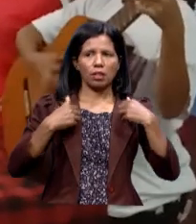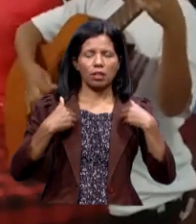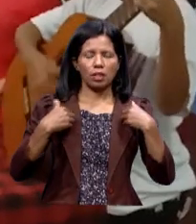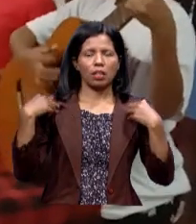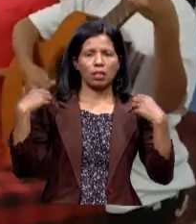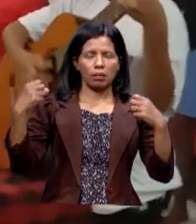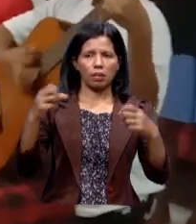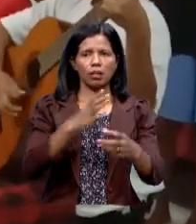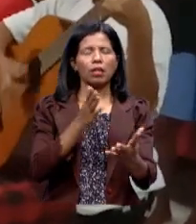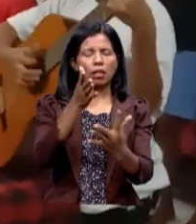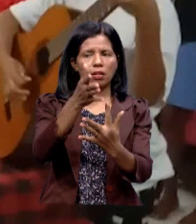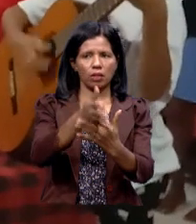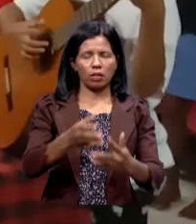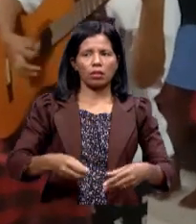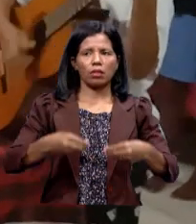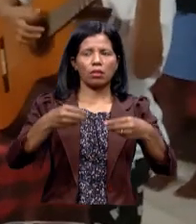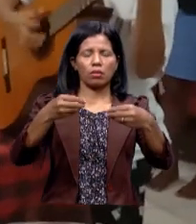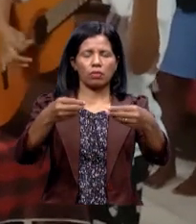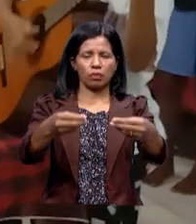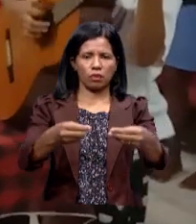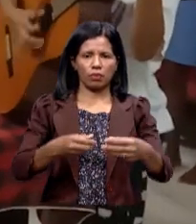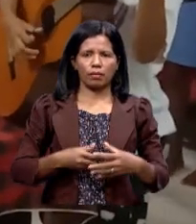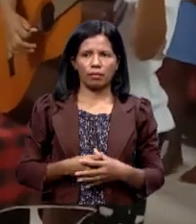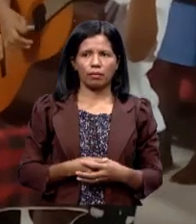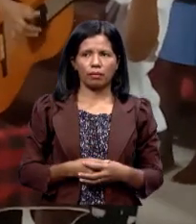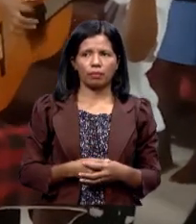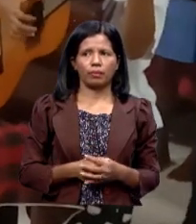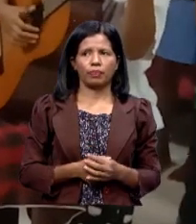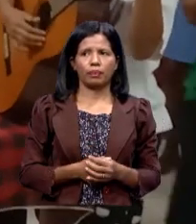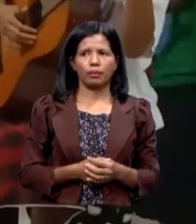ba orfonatu refere e hodi fo supreza.